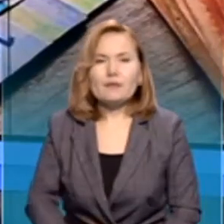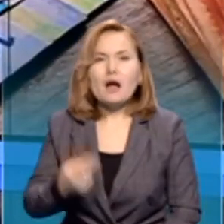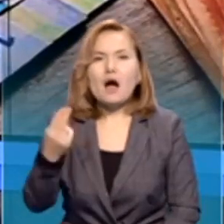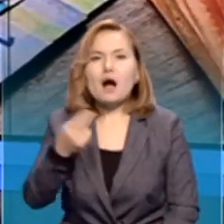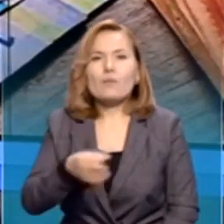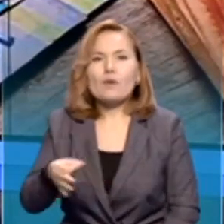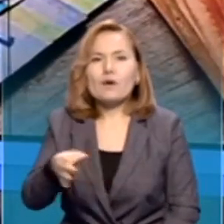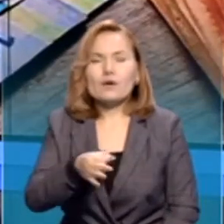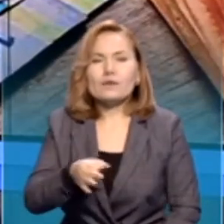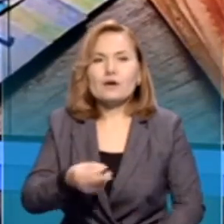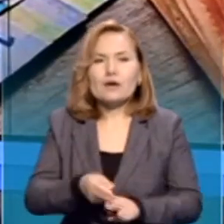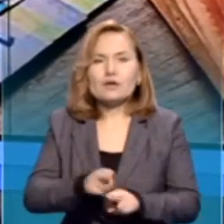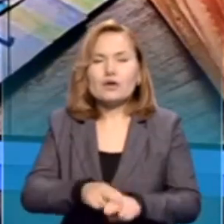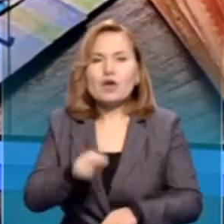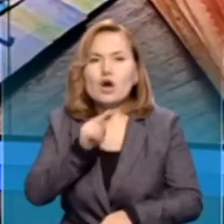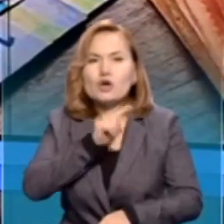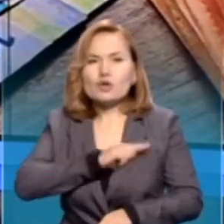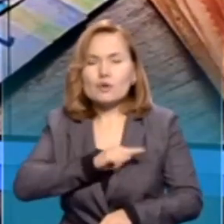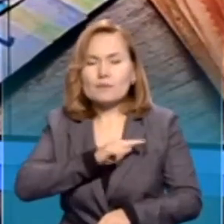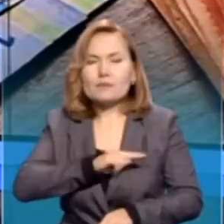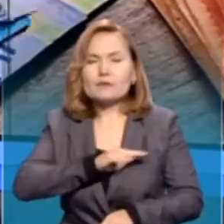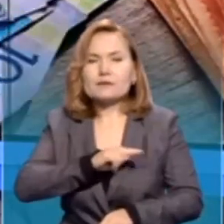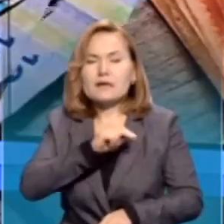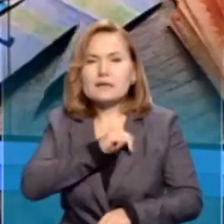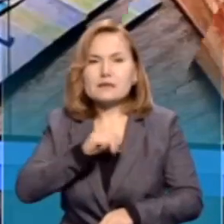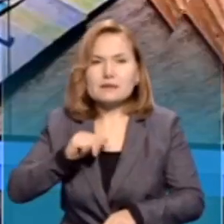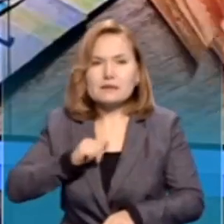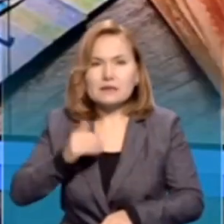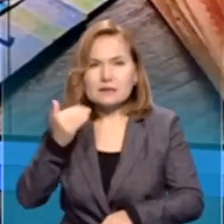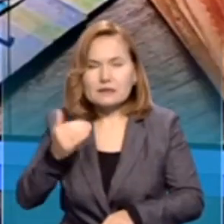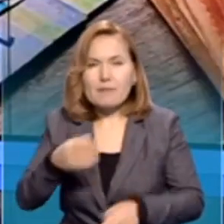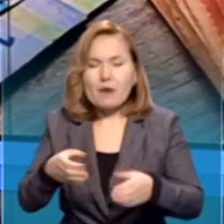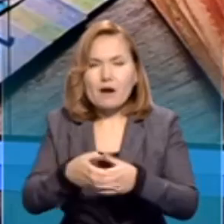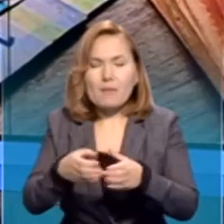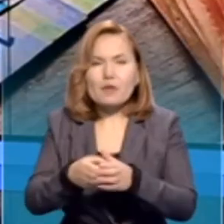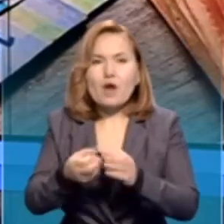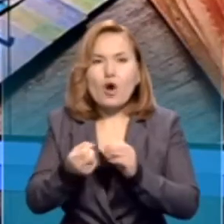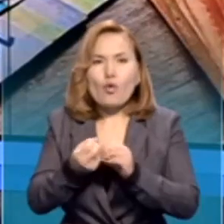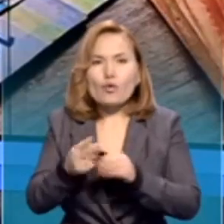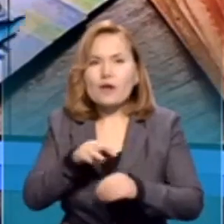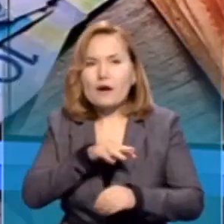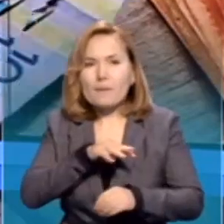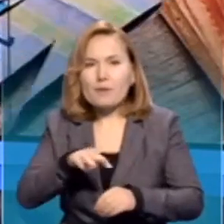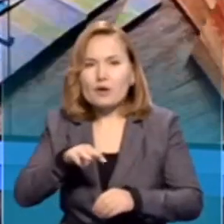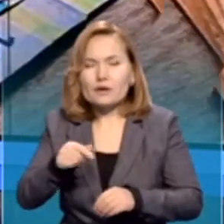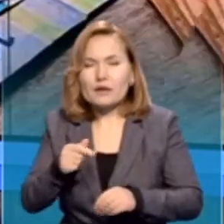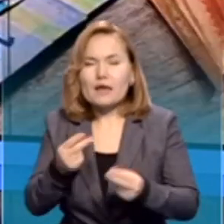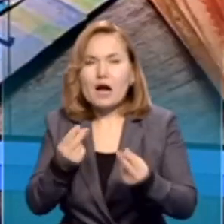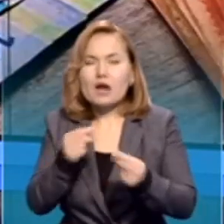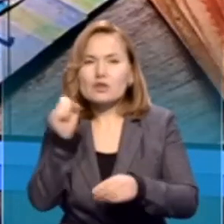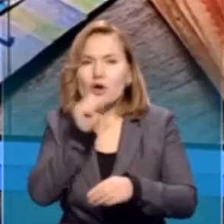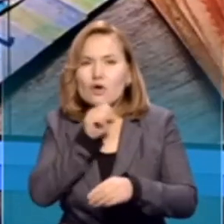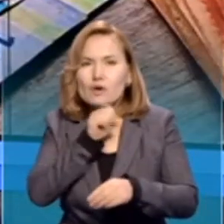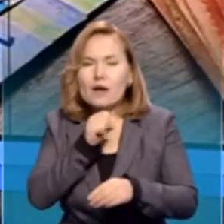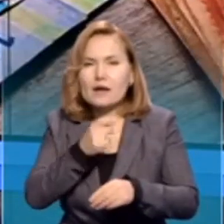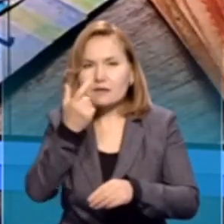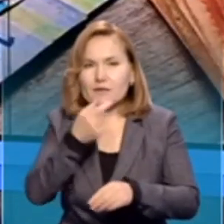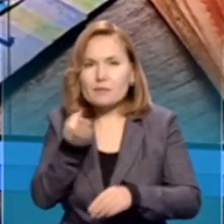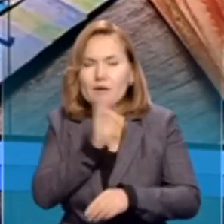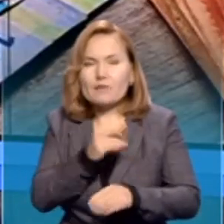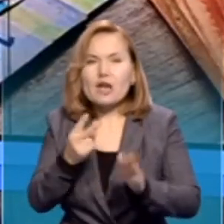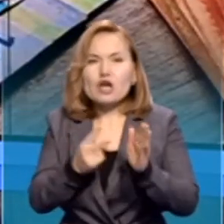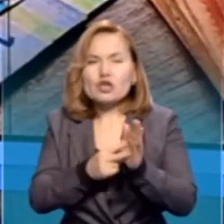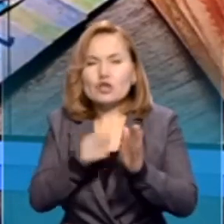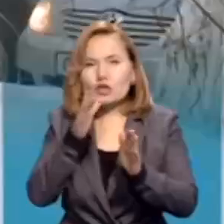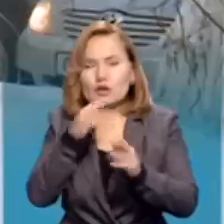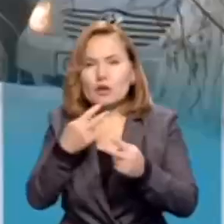Ақмола облысында өзі жұмыс істеген компаниядан 12 миллион теңге ұрлаған бас есепші 7 жылға сотталды. Ол бірнеше жыл қатарынан